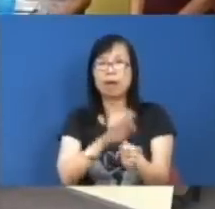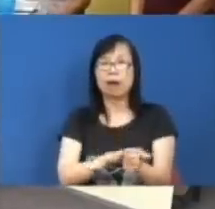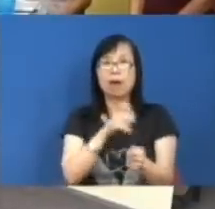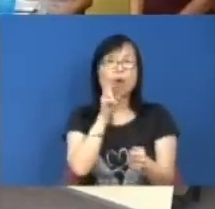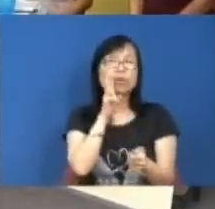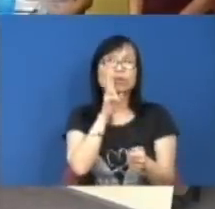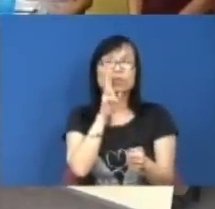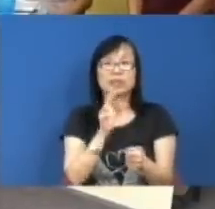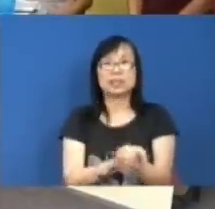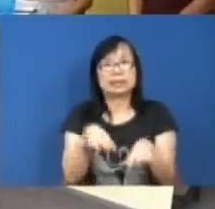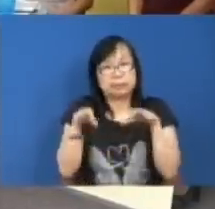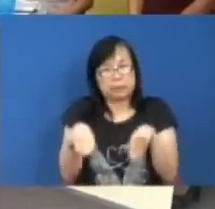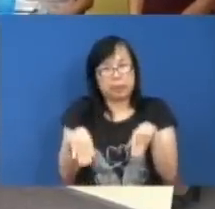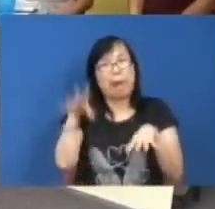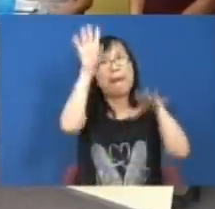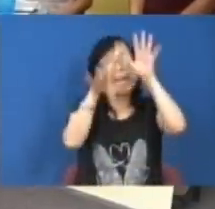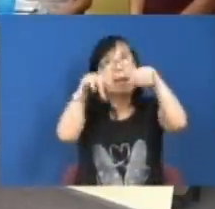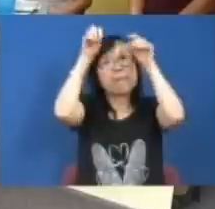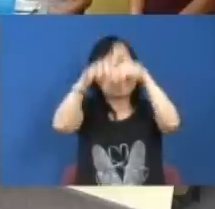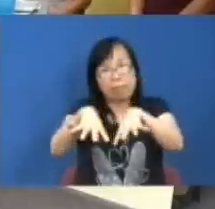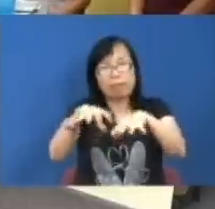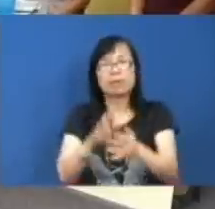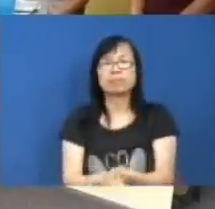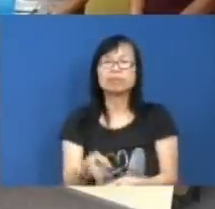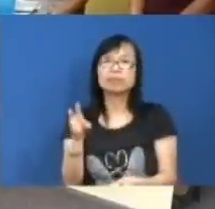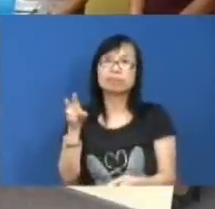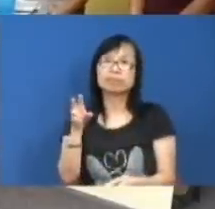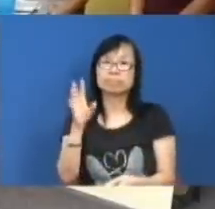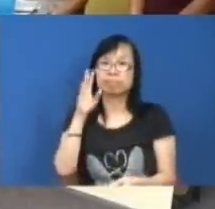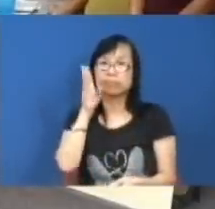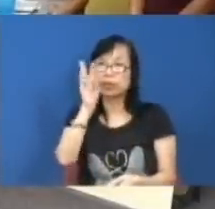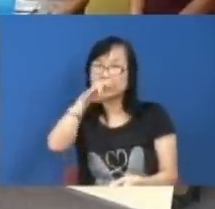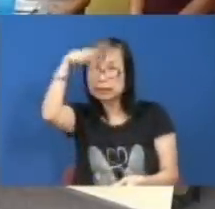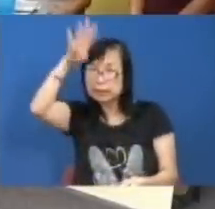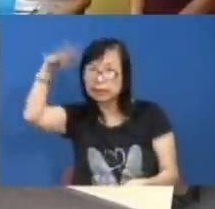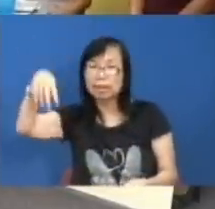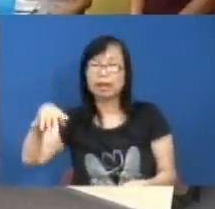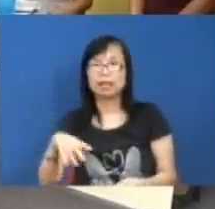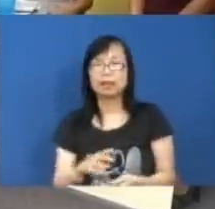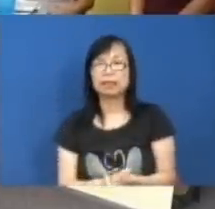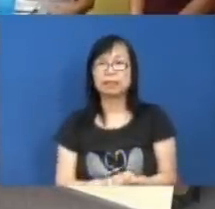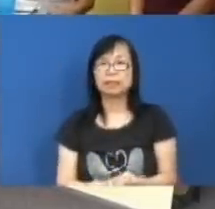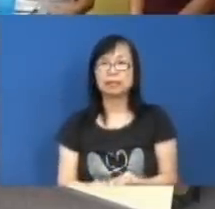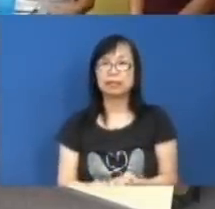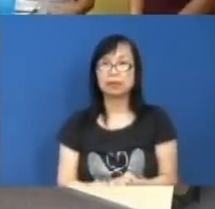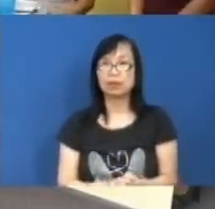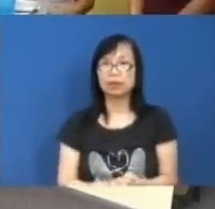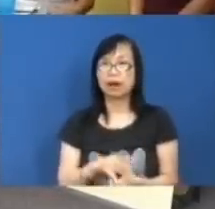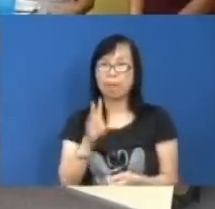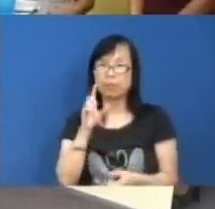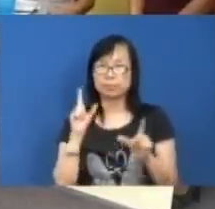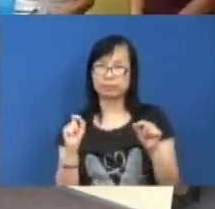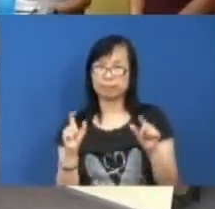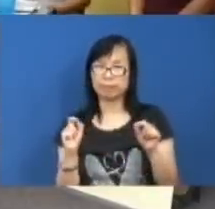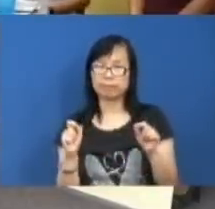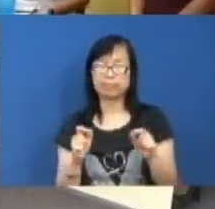下都會跣咗落嚟嘅，咁亦都有啲嘅多落漆啊，或者嗰啲咁，即係其實嗰類型嘅係同應該你可以講解一